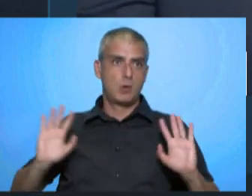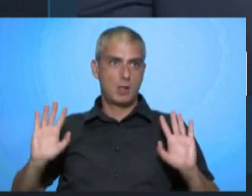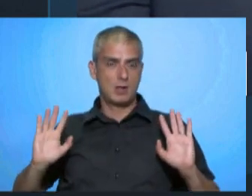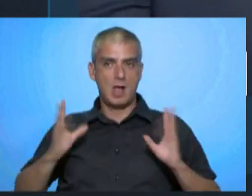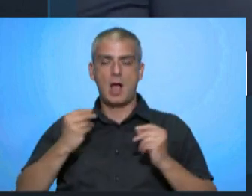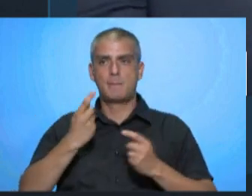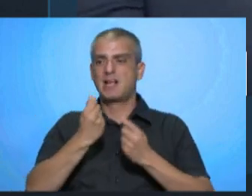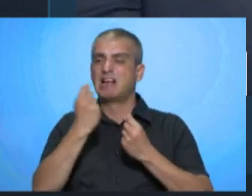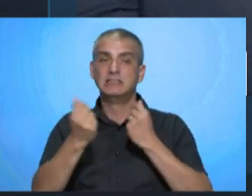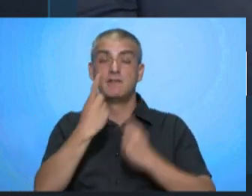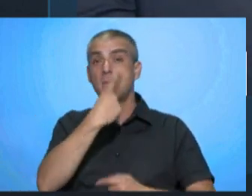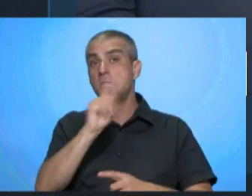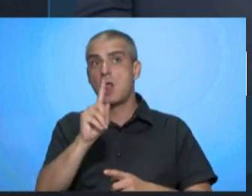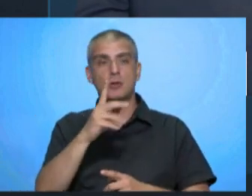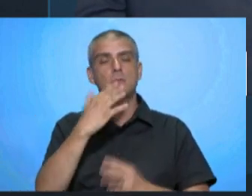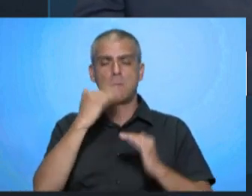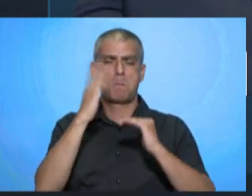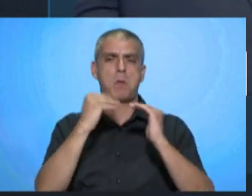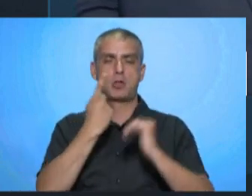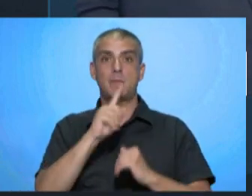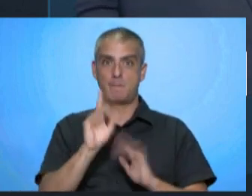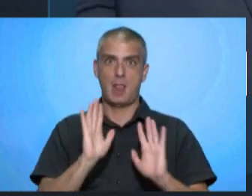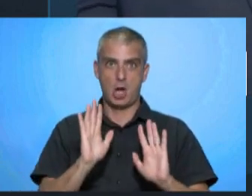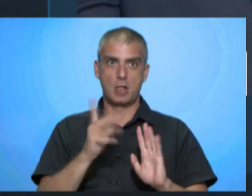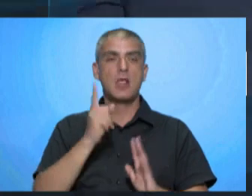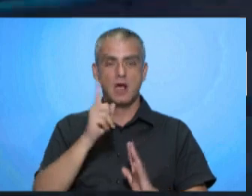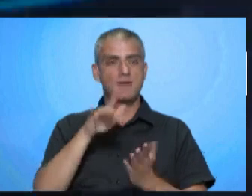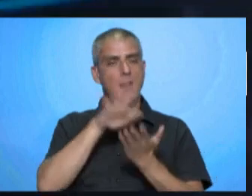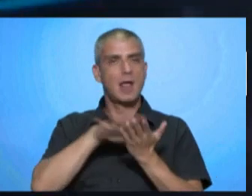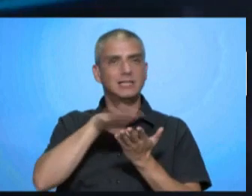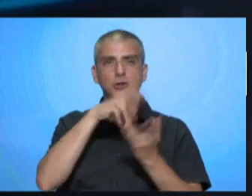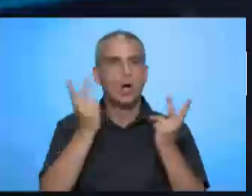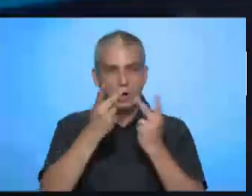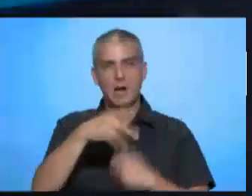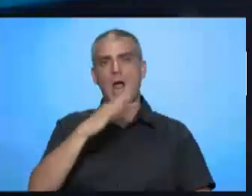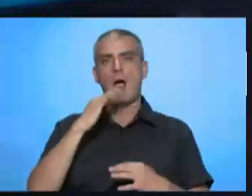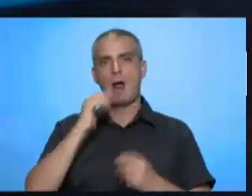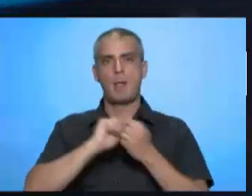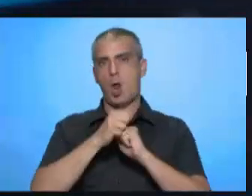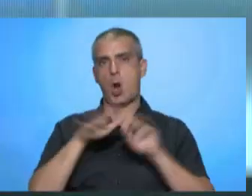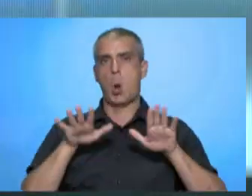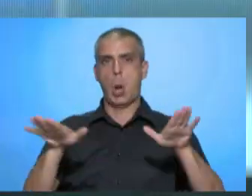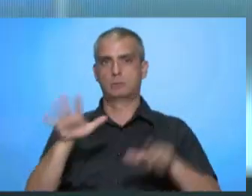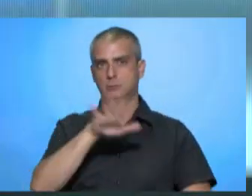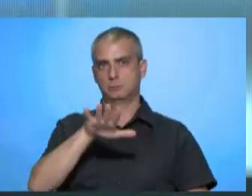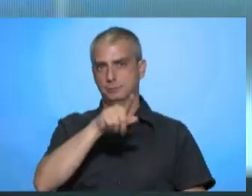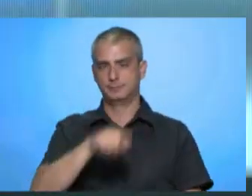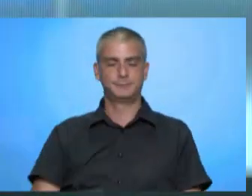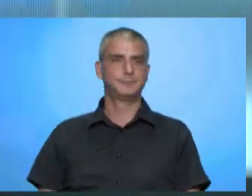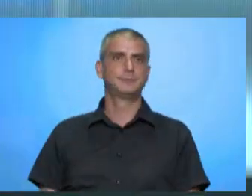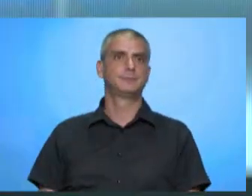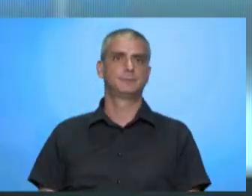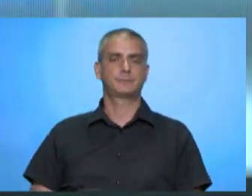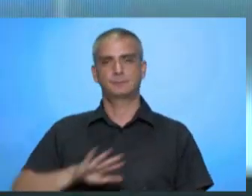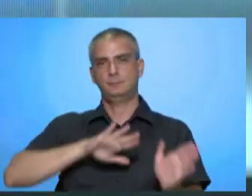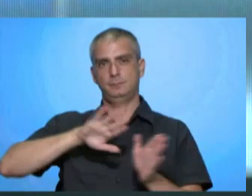מאוד סכומים של מיליון וכולי, מדובר על פחות מכך, אבל המוקד רמלה ולוד. תודה רבה לך על הדברים, שרון. עכשיו לרצח